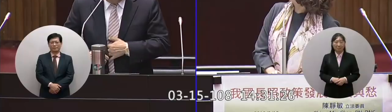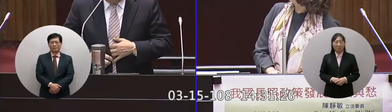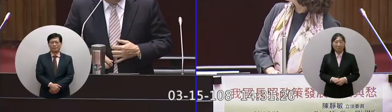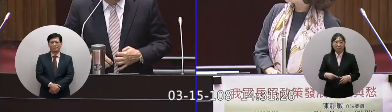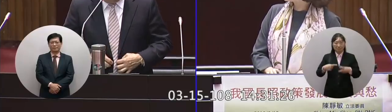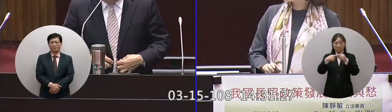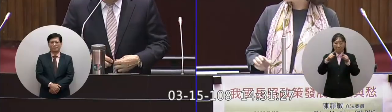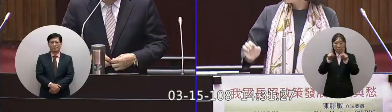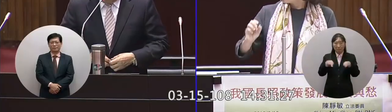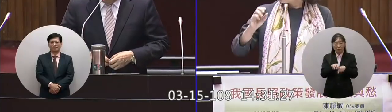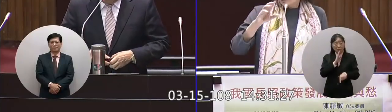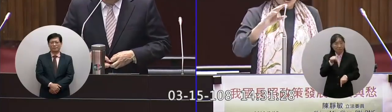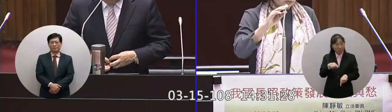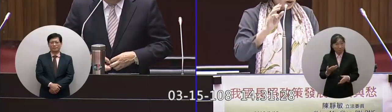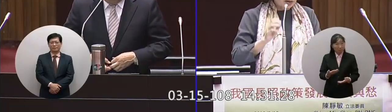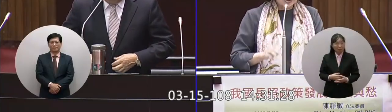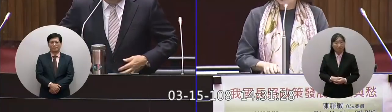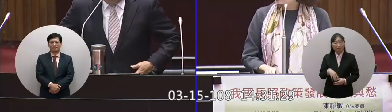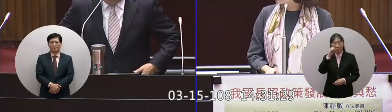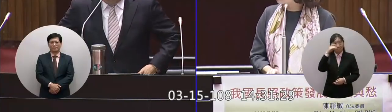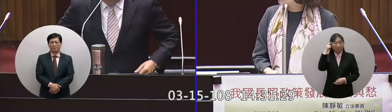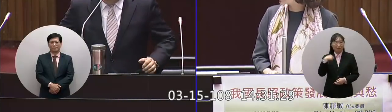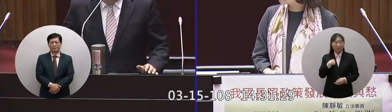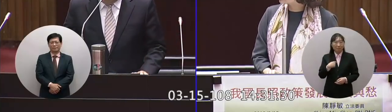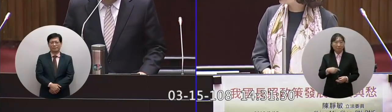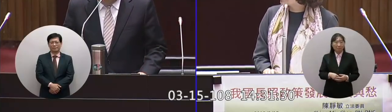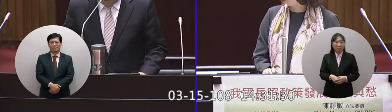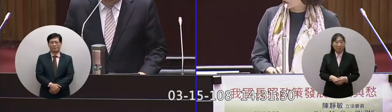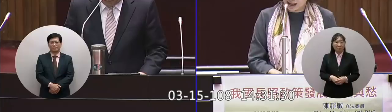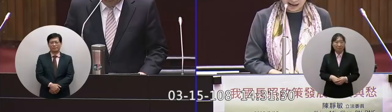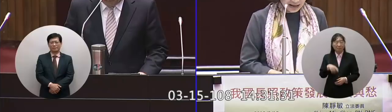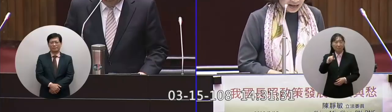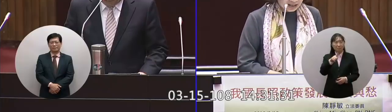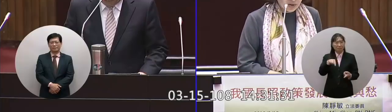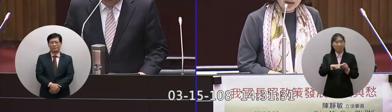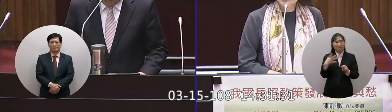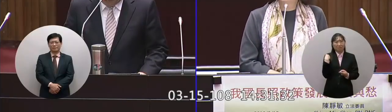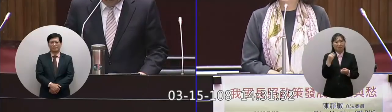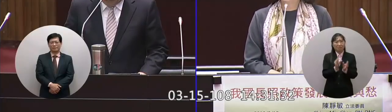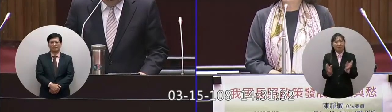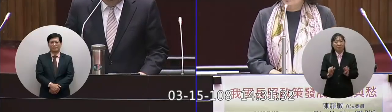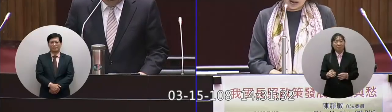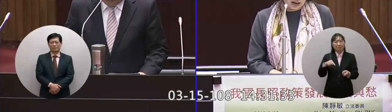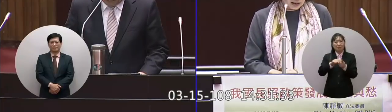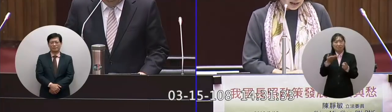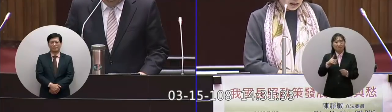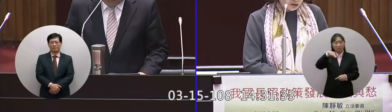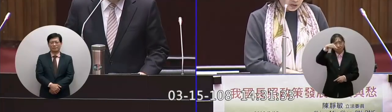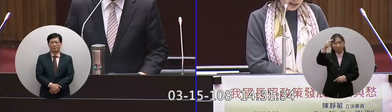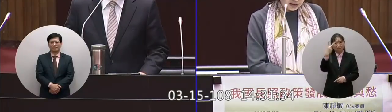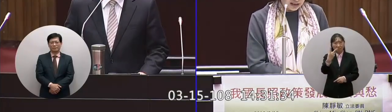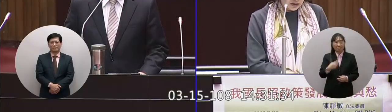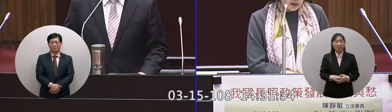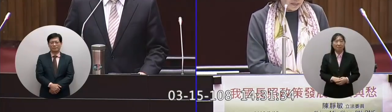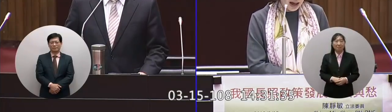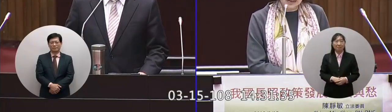第一章是这个吗？好，不好意思，我前面应该这个是旧档，前面也应该有两张投影片哈。那